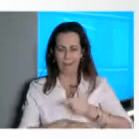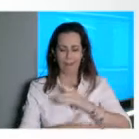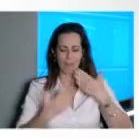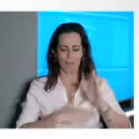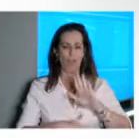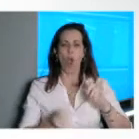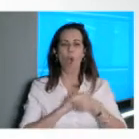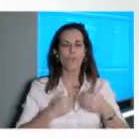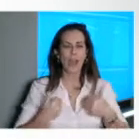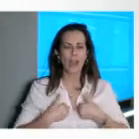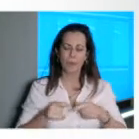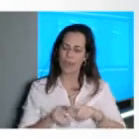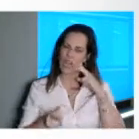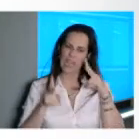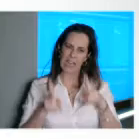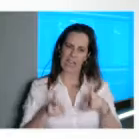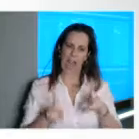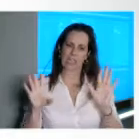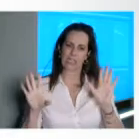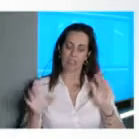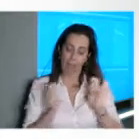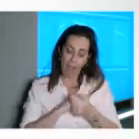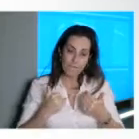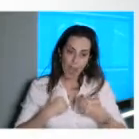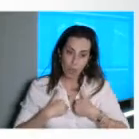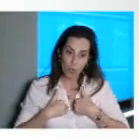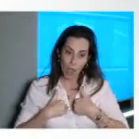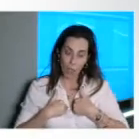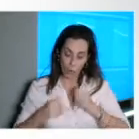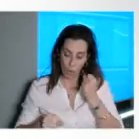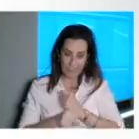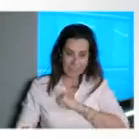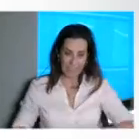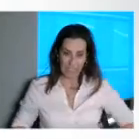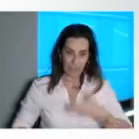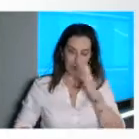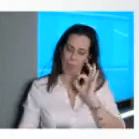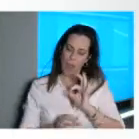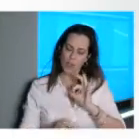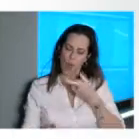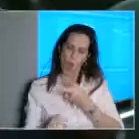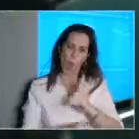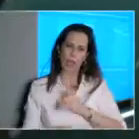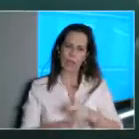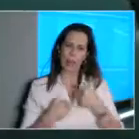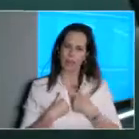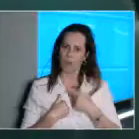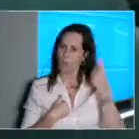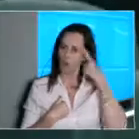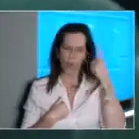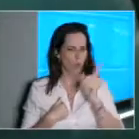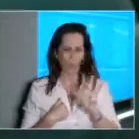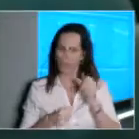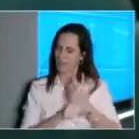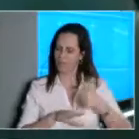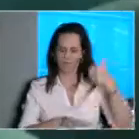ישיבות, הופך אותם לקרקס, הפך אותנו, נבחרי הציבור, ללעג, לרש, הוא לא יודע